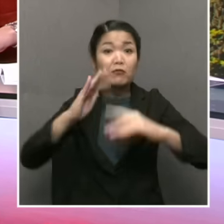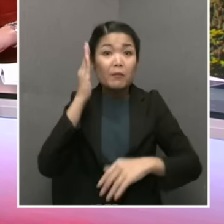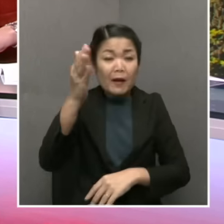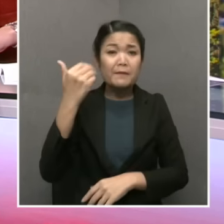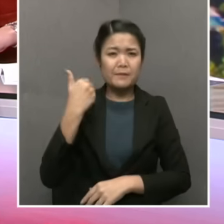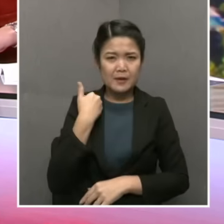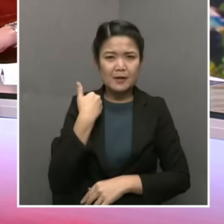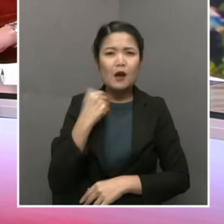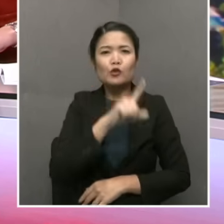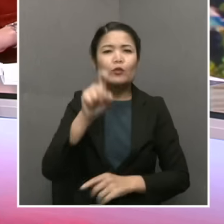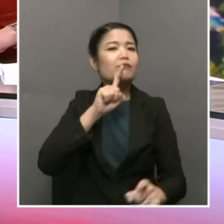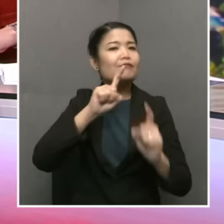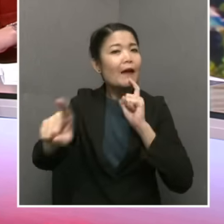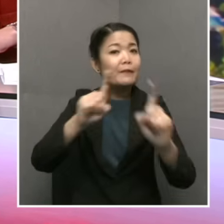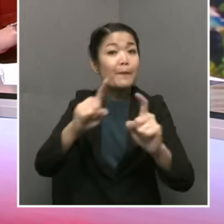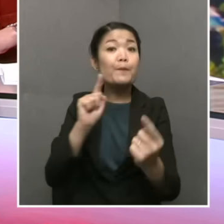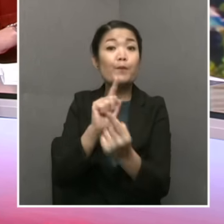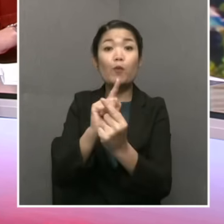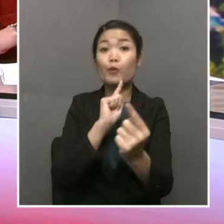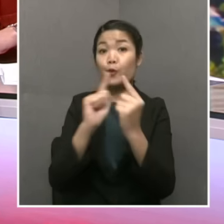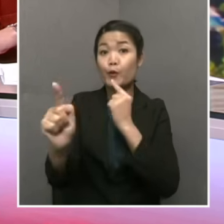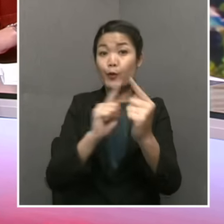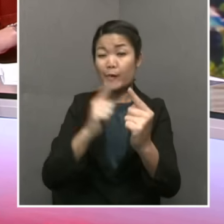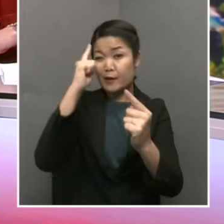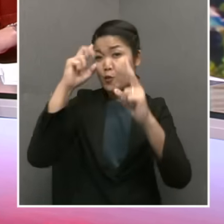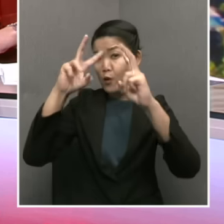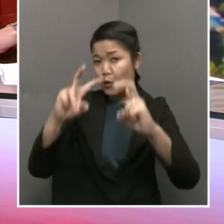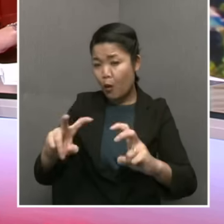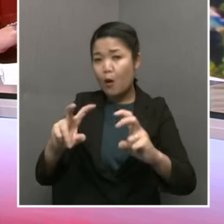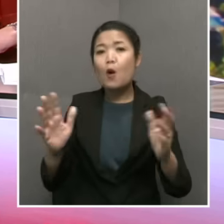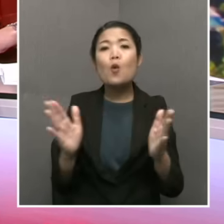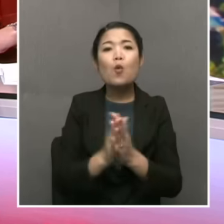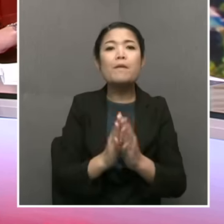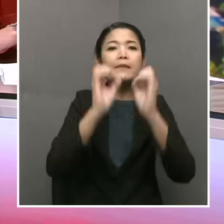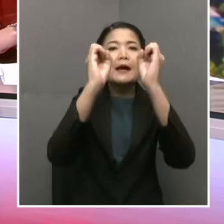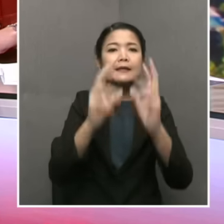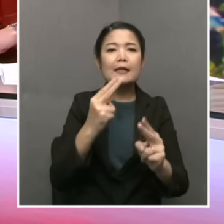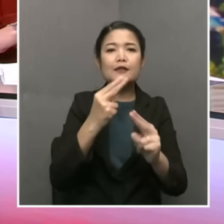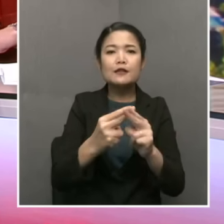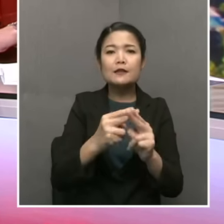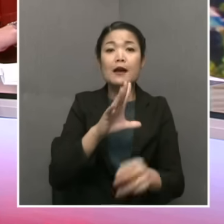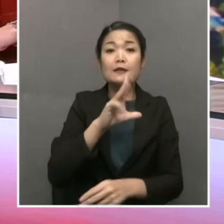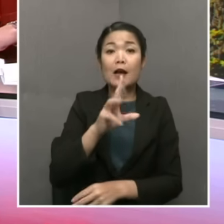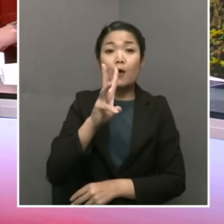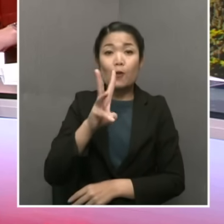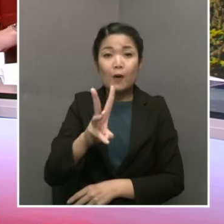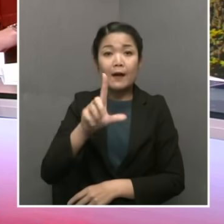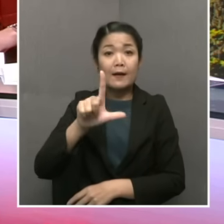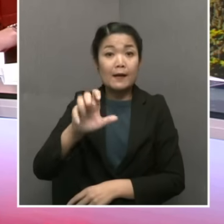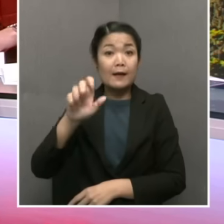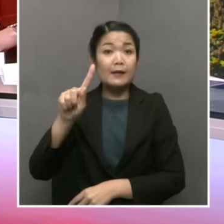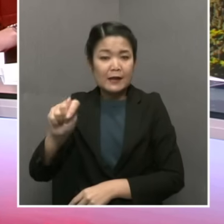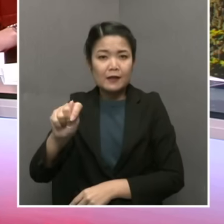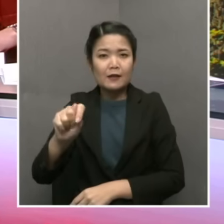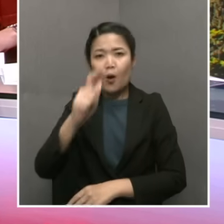หาทุกคำตอบนี้กันนะครับพูดคุยกันครับช่วงนี้วิเคราะห์ไปกับอาจารย์ชวลิตจันทรรัตน์วิศวกรแหล่งน้ำผู้เชี่ยวชาญเรื่อง